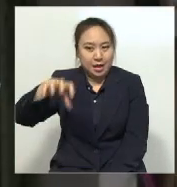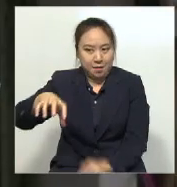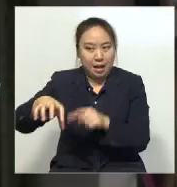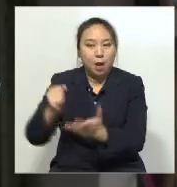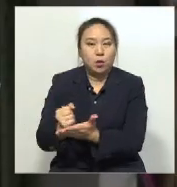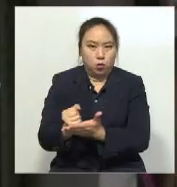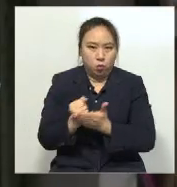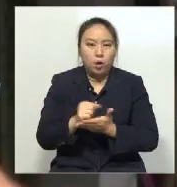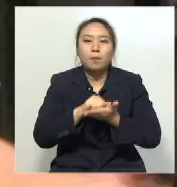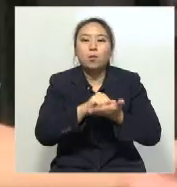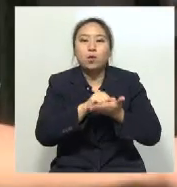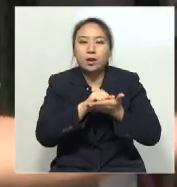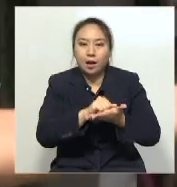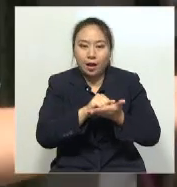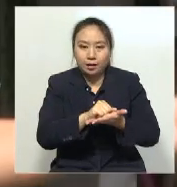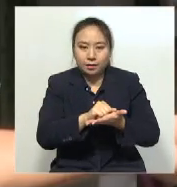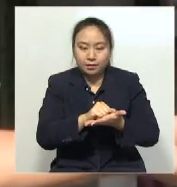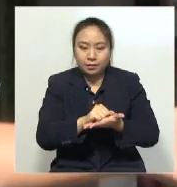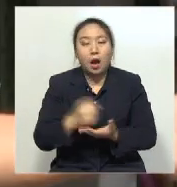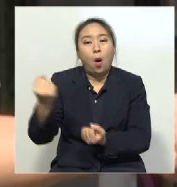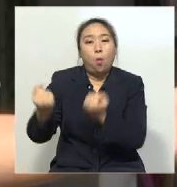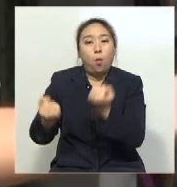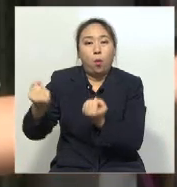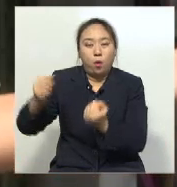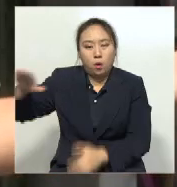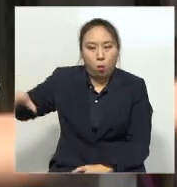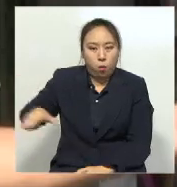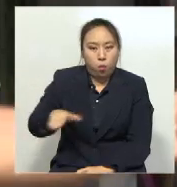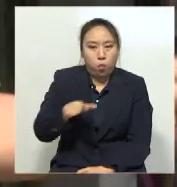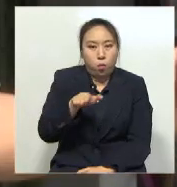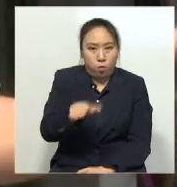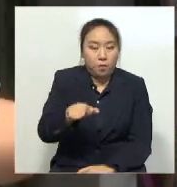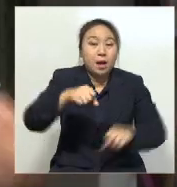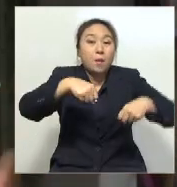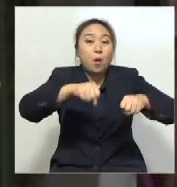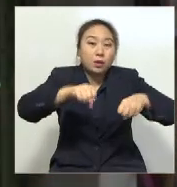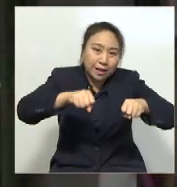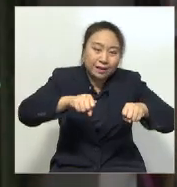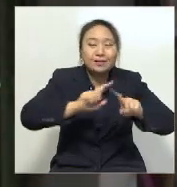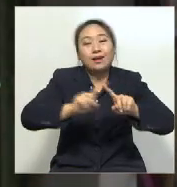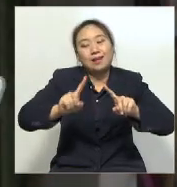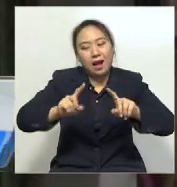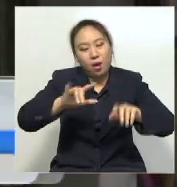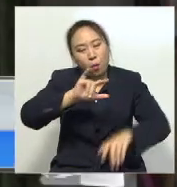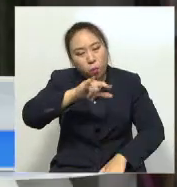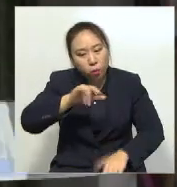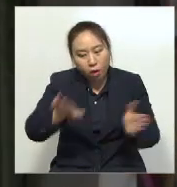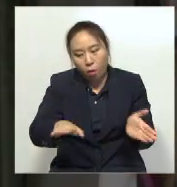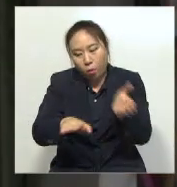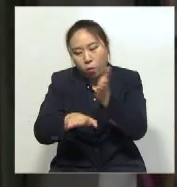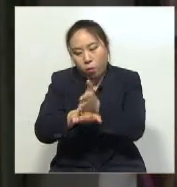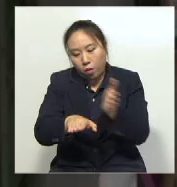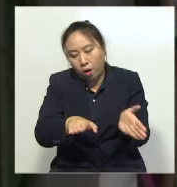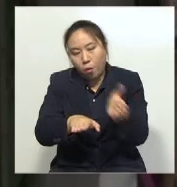การให้เอารถมาบรรทุกรถมอเตอร์ไซค์จักรยานยนต์อะไรหมาย3ล้อเนี่ยข้ามตร